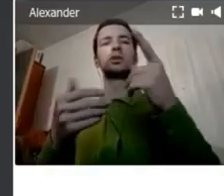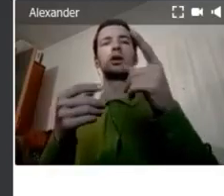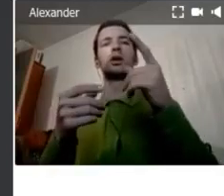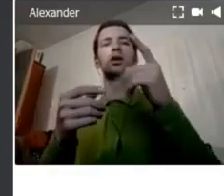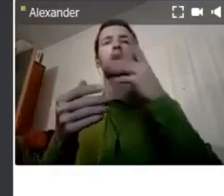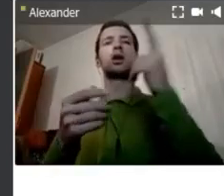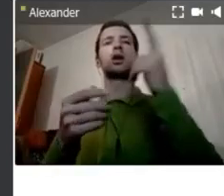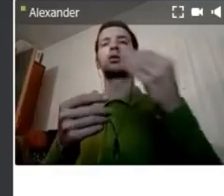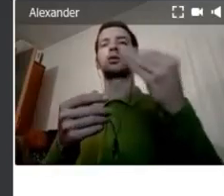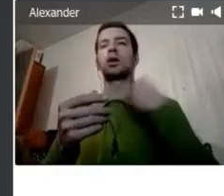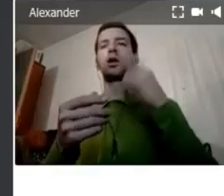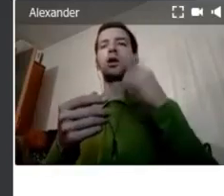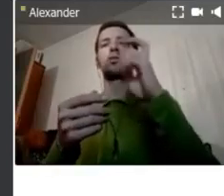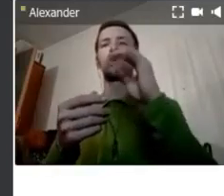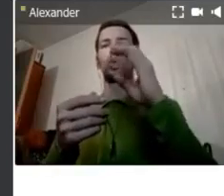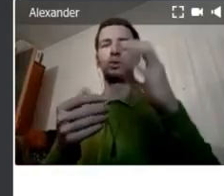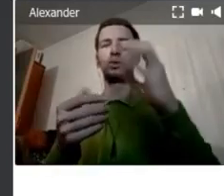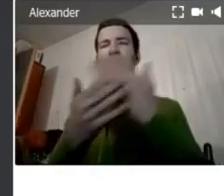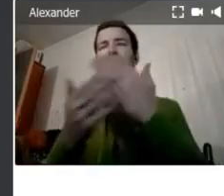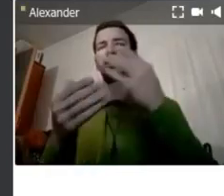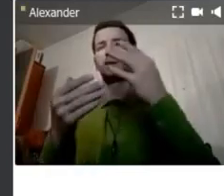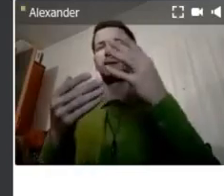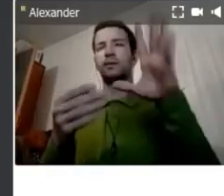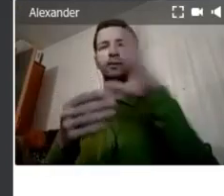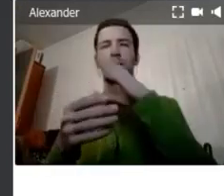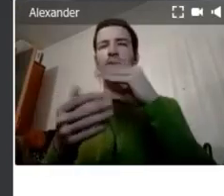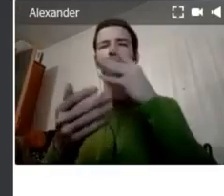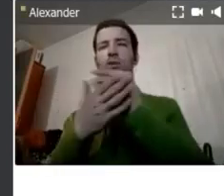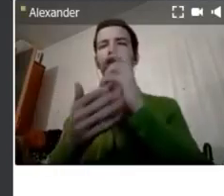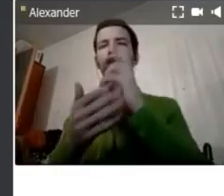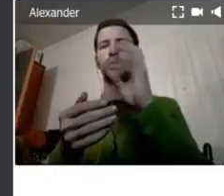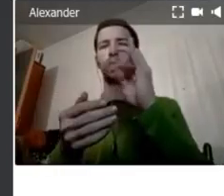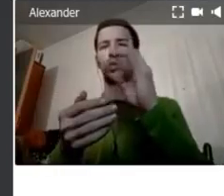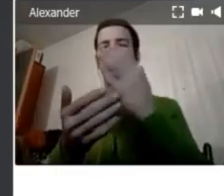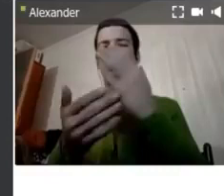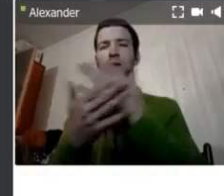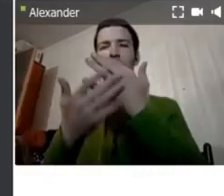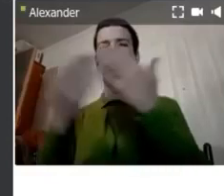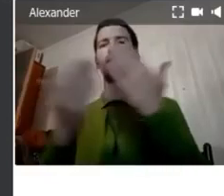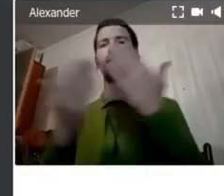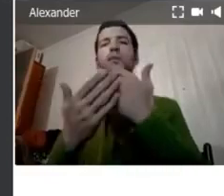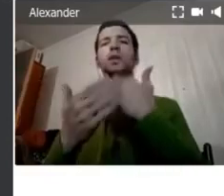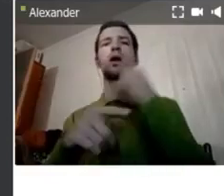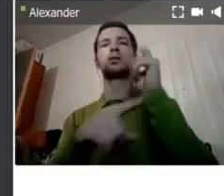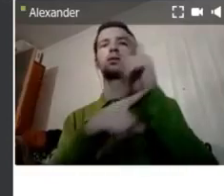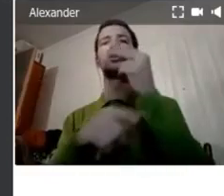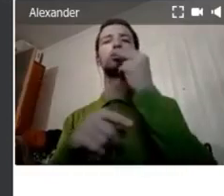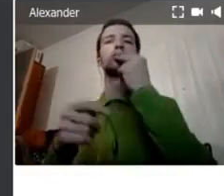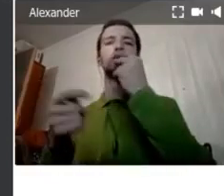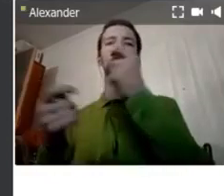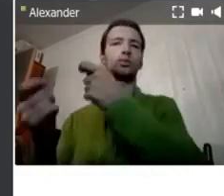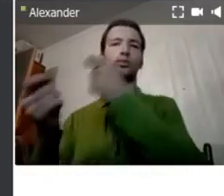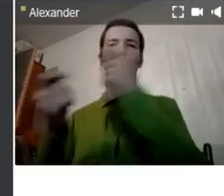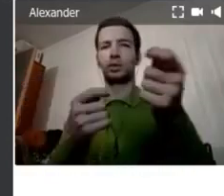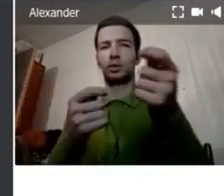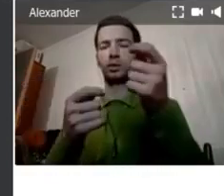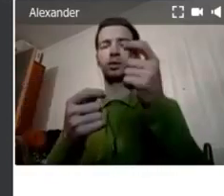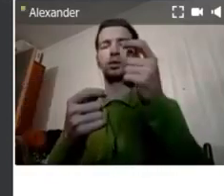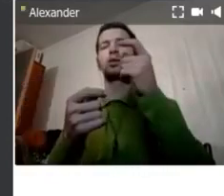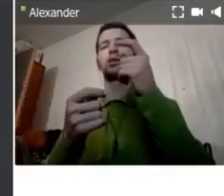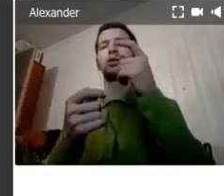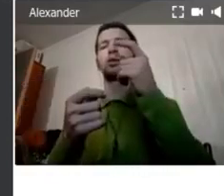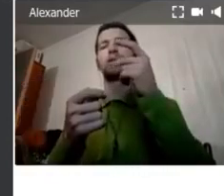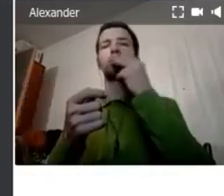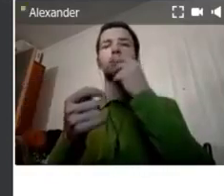если я даю свою ссылку, я получаю бонус и в итоге получаю еду. То есть, да, здесь абсолютно такая же модель, просто она